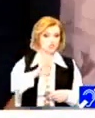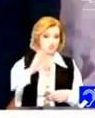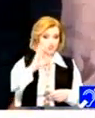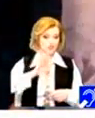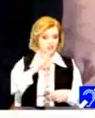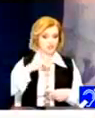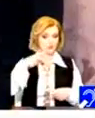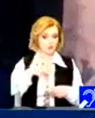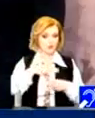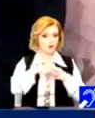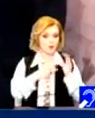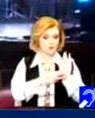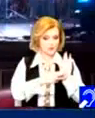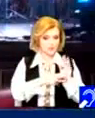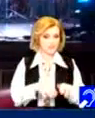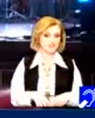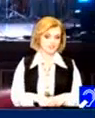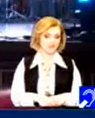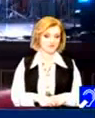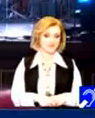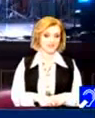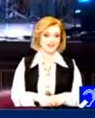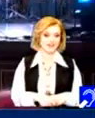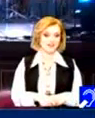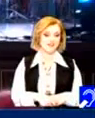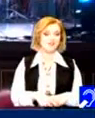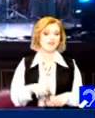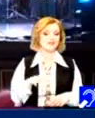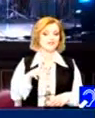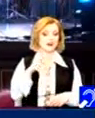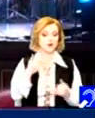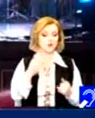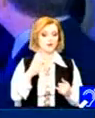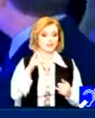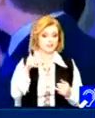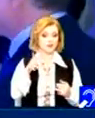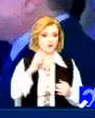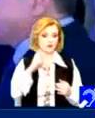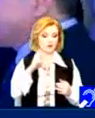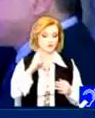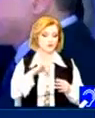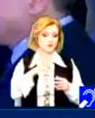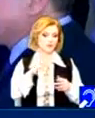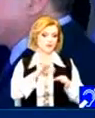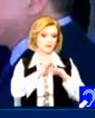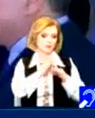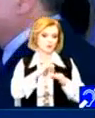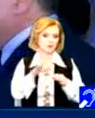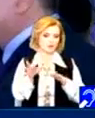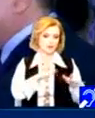2019. Desfășurată anul acesta la Palatul Bragadiru din București, gala Forbes celebrează munca celor femei din România care sunt